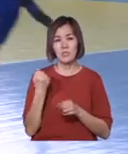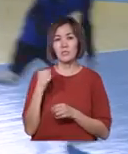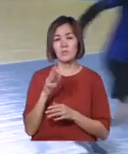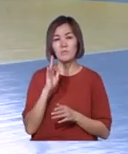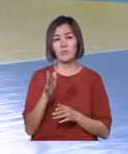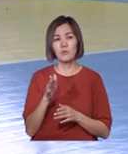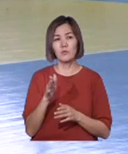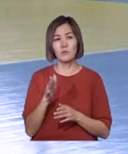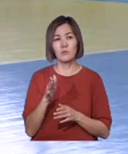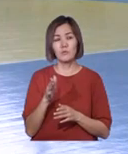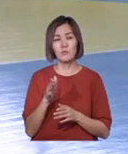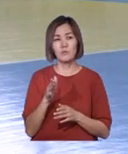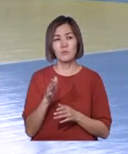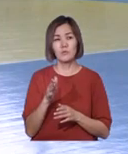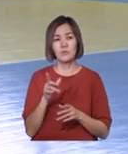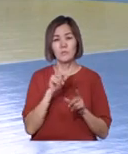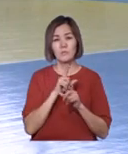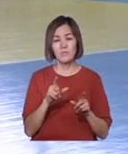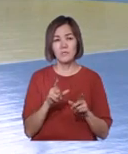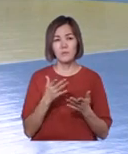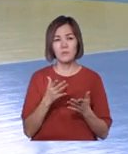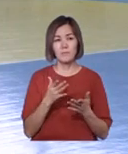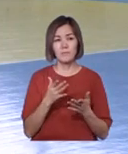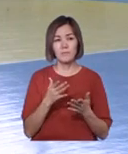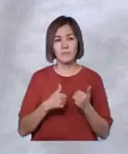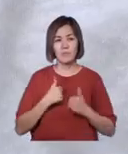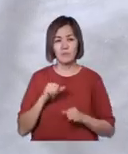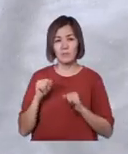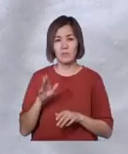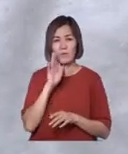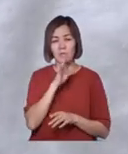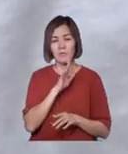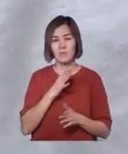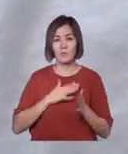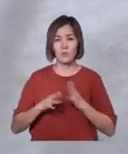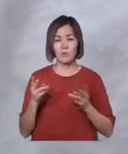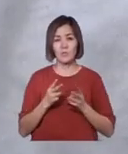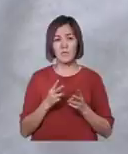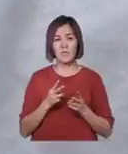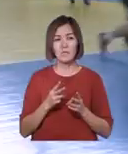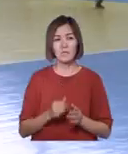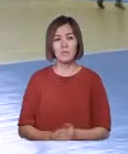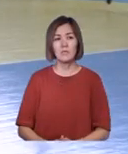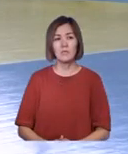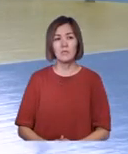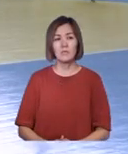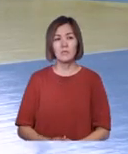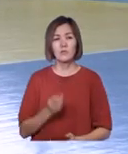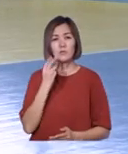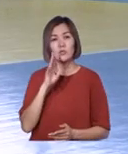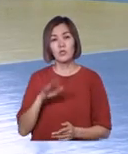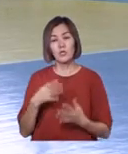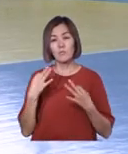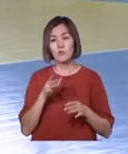атану, женімпазымды мектепке апару, сол атанамды қуату. Сабағым саңартынен болғанайын, бұл түстенген болып, уақыты